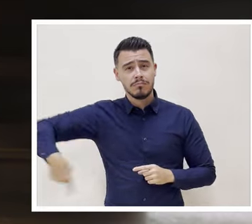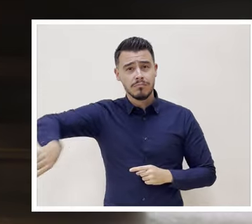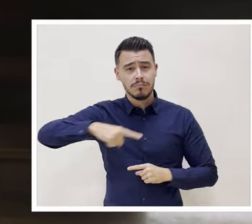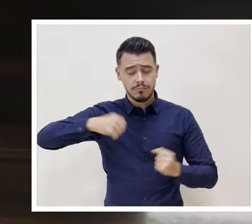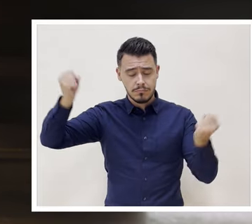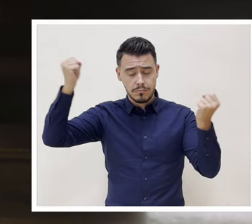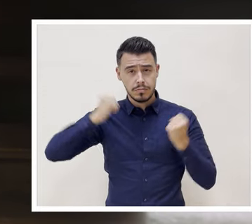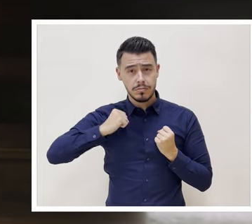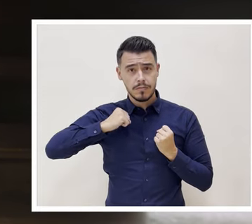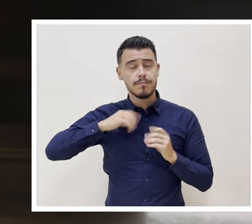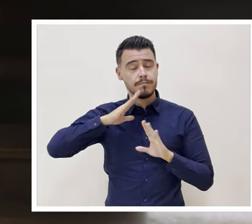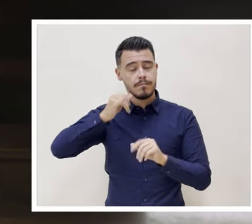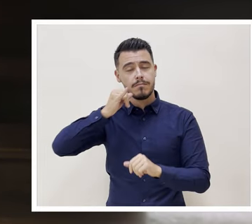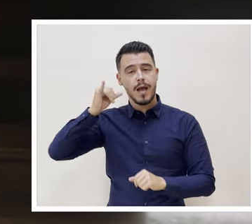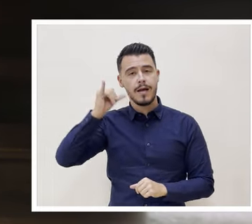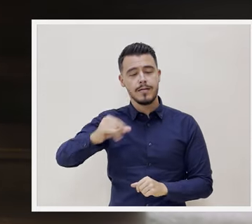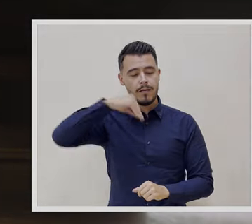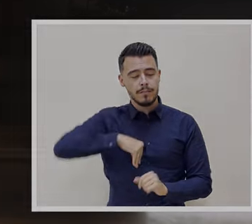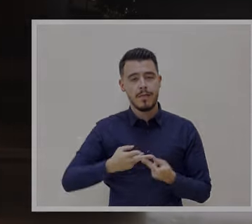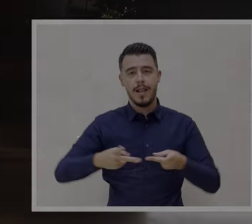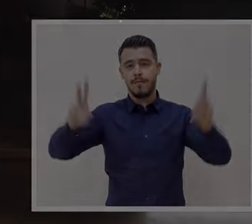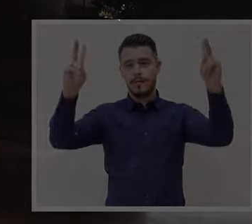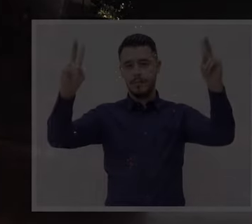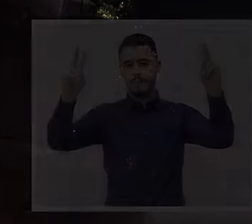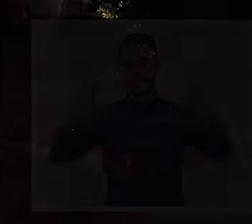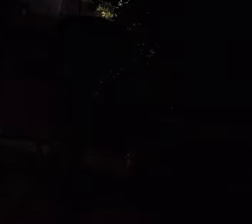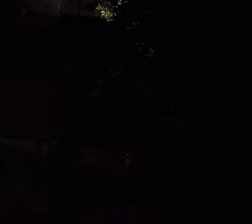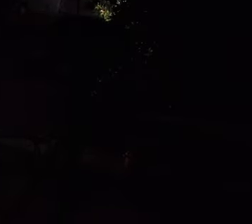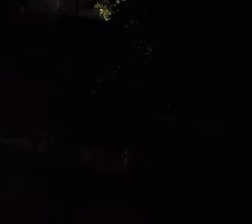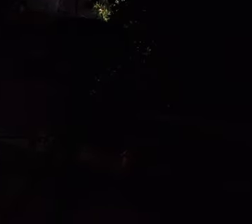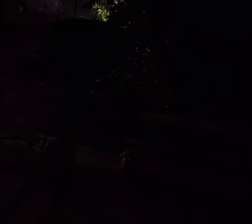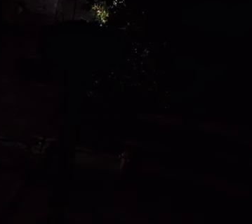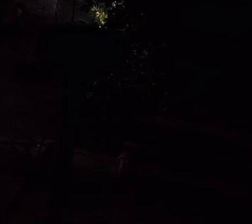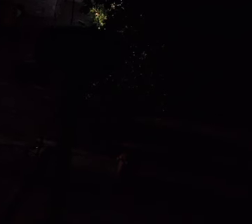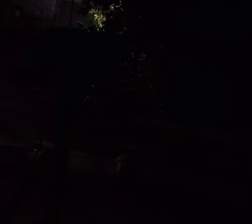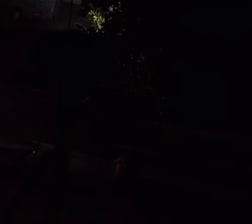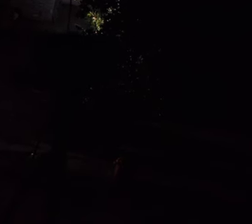και πολιορκημένοι, θα παραμείνουν για πάντα ελεύθεροι.